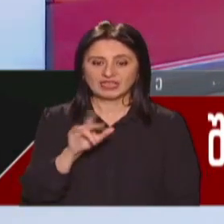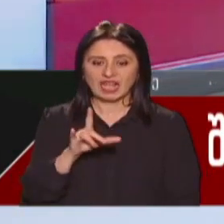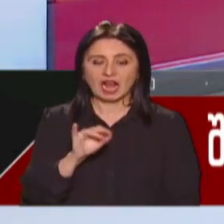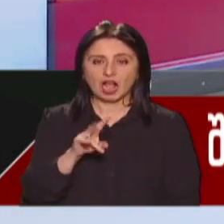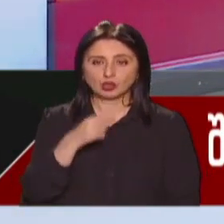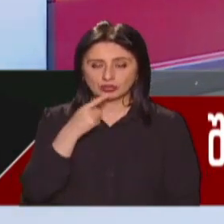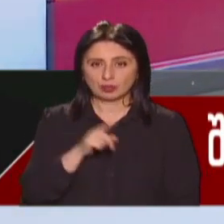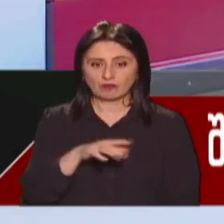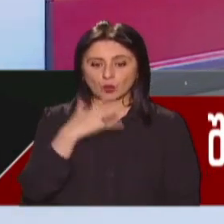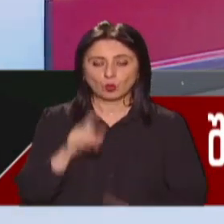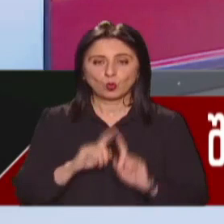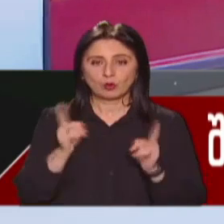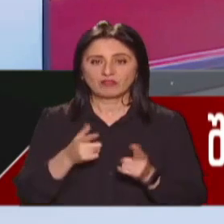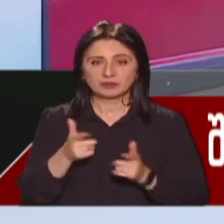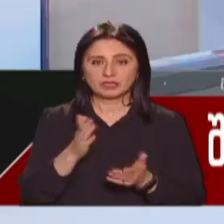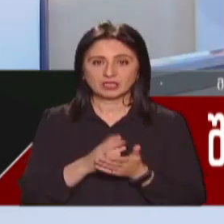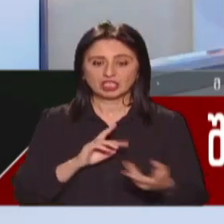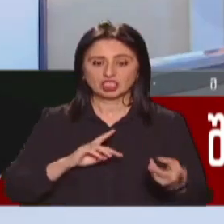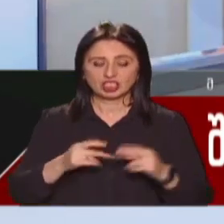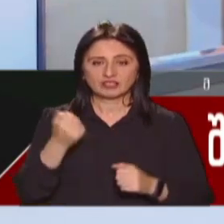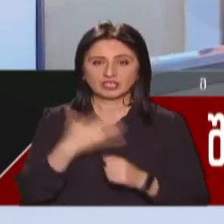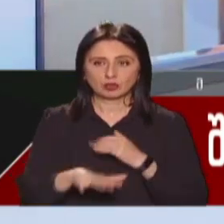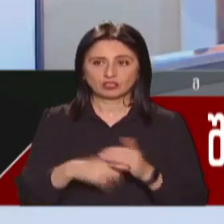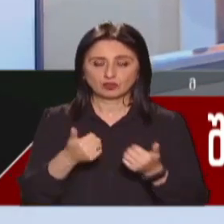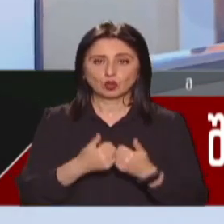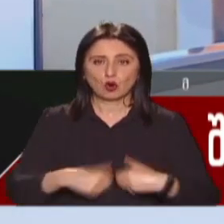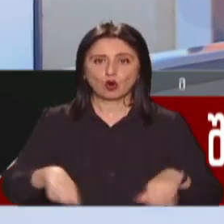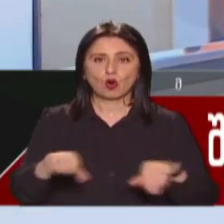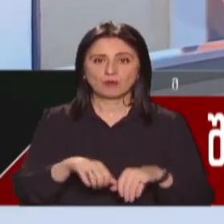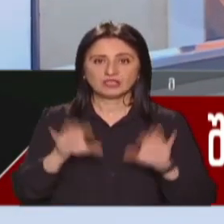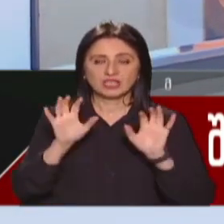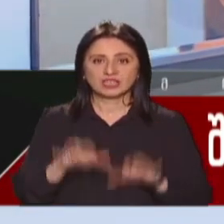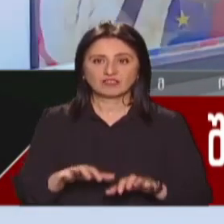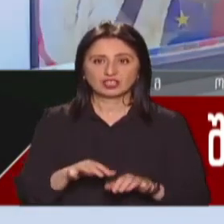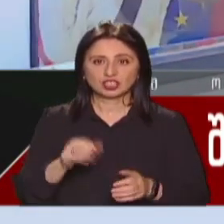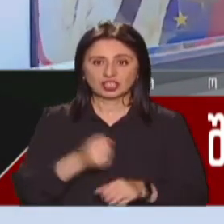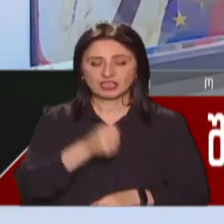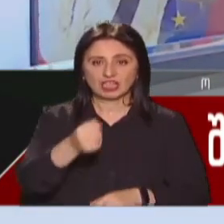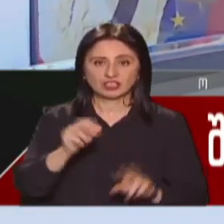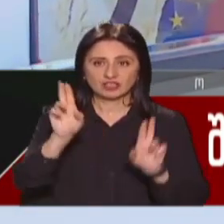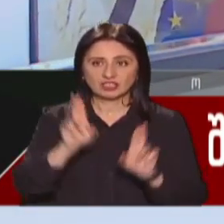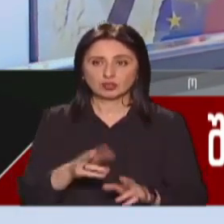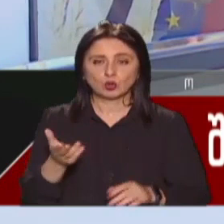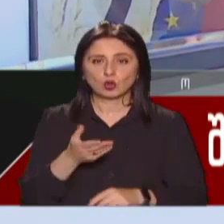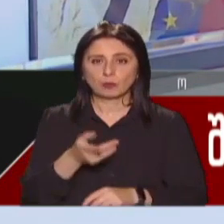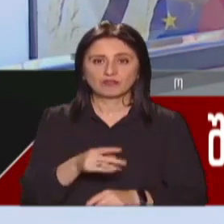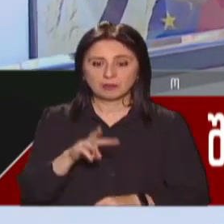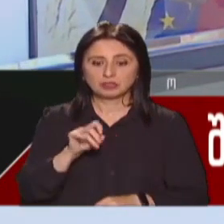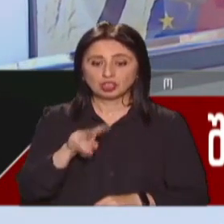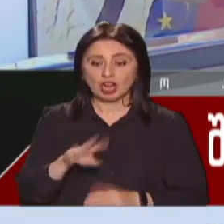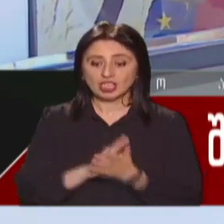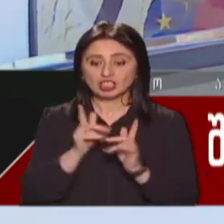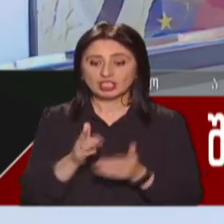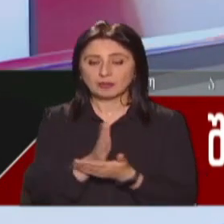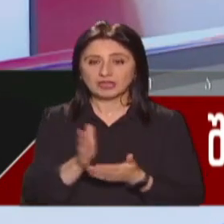დეკანოიზის განცხადებით უმრავლესობა მზად არის შეცვალოს ცენტრალური საარჩევნო კომისიის თავმჯდომარის დანიშნვის წესი, რომელიც მიშელის